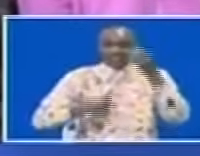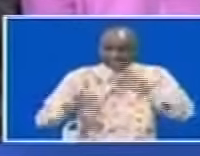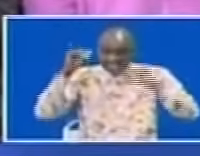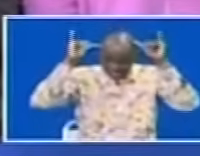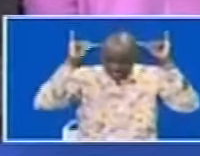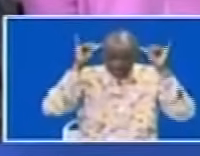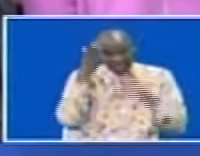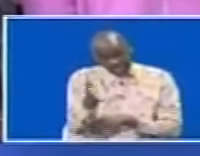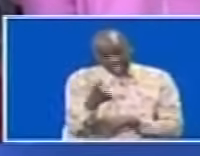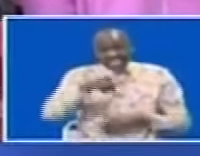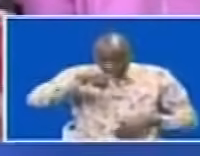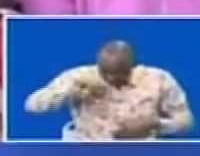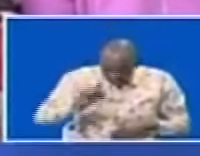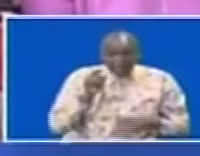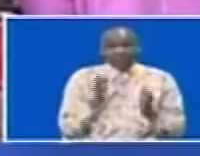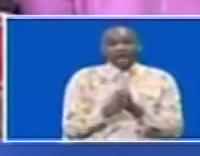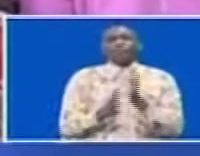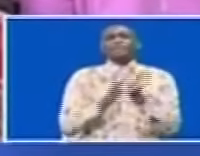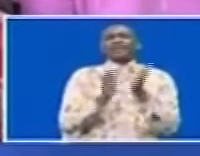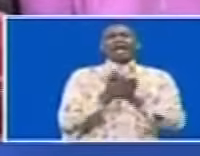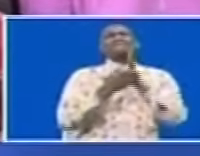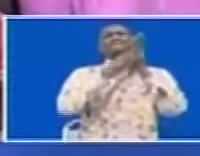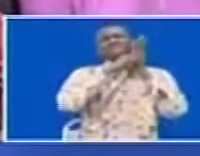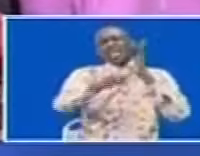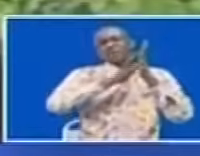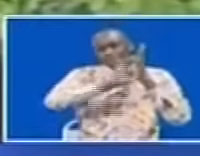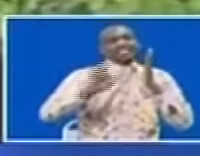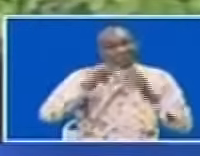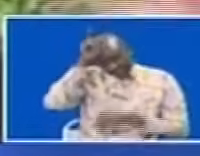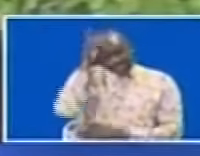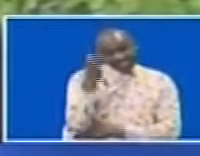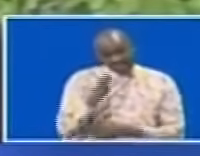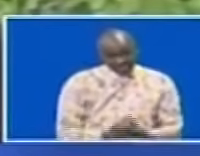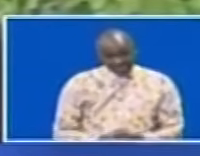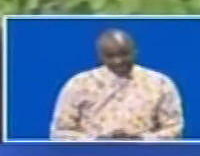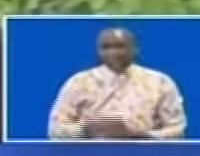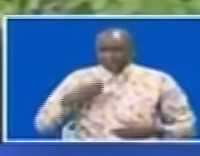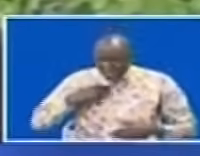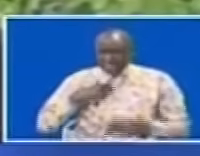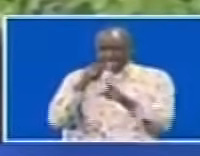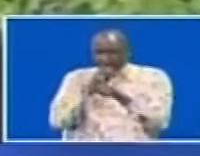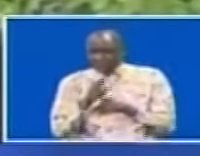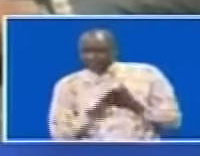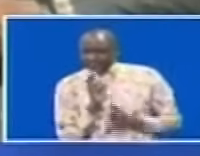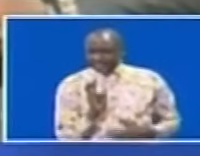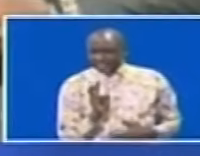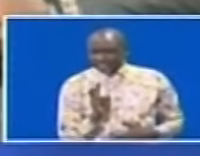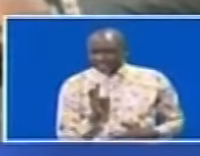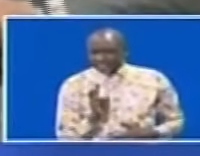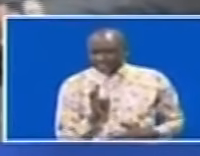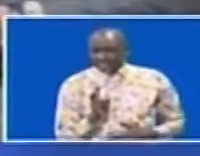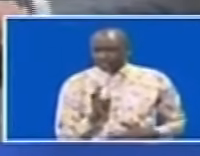He has now become an overnight celebrity in the village. Nikawa makini sasa.